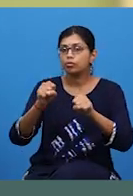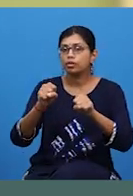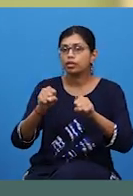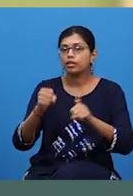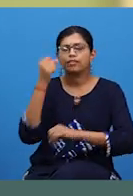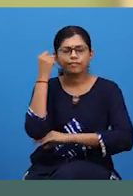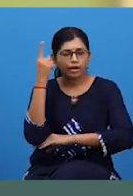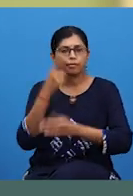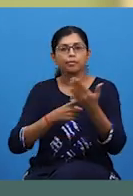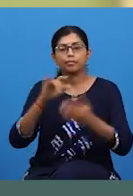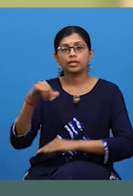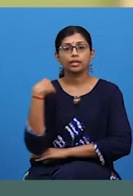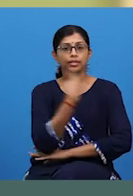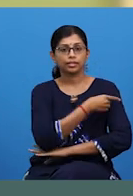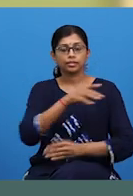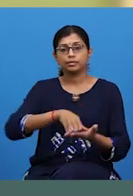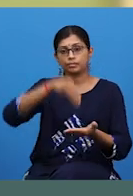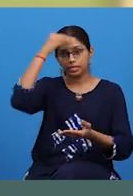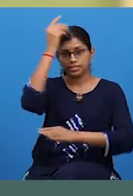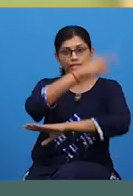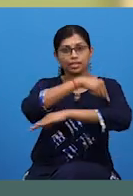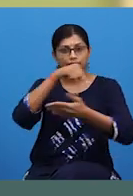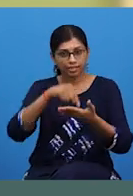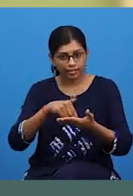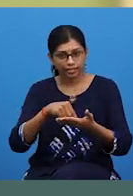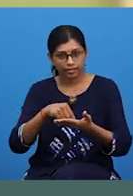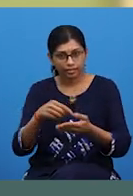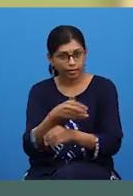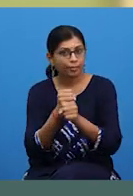pembelajaran kita pada hari ini. Dapat semuanya kan?